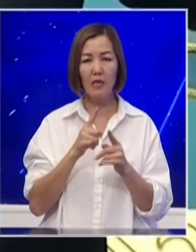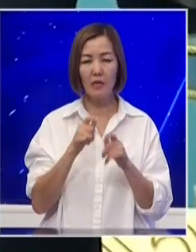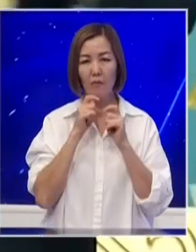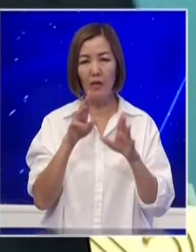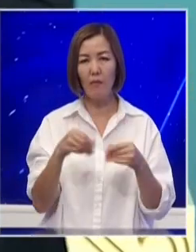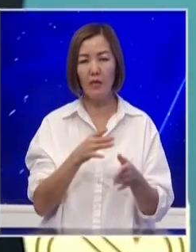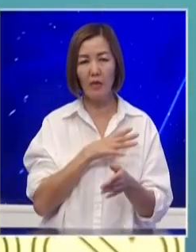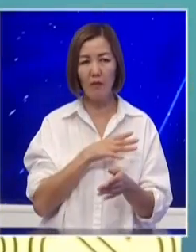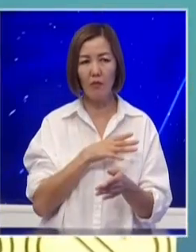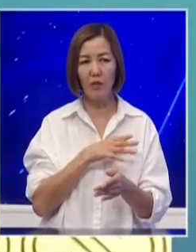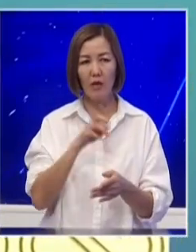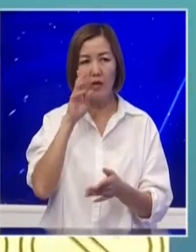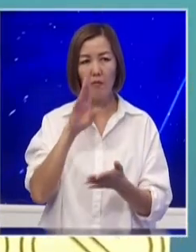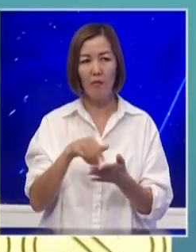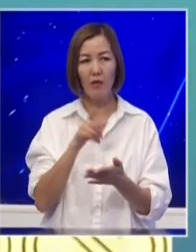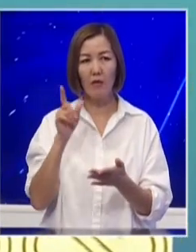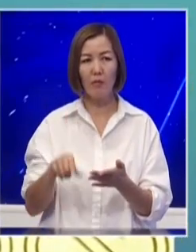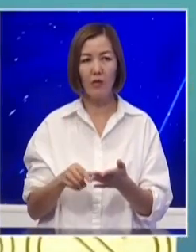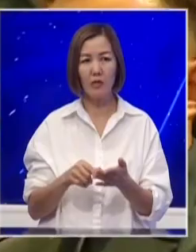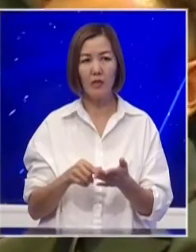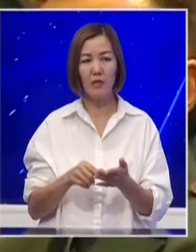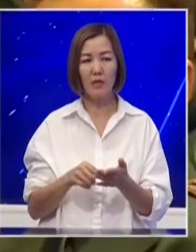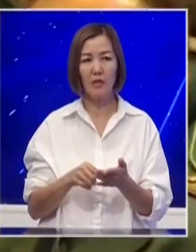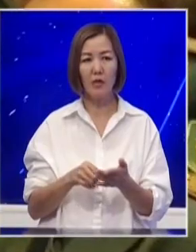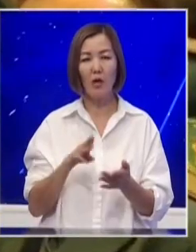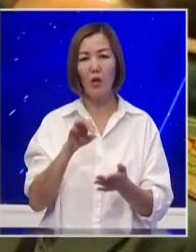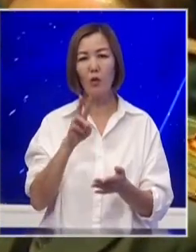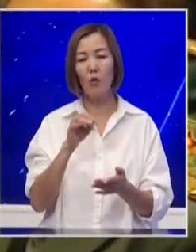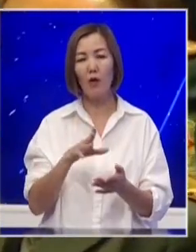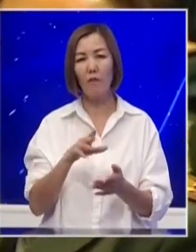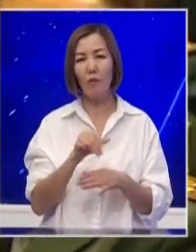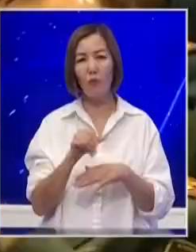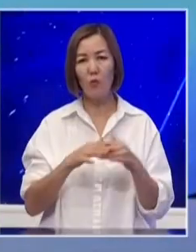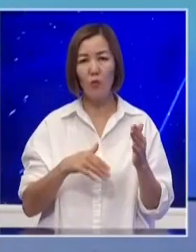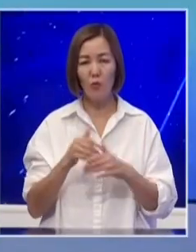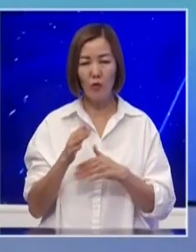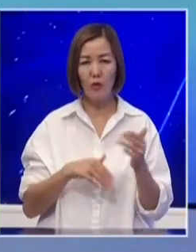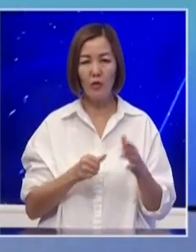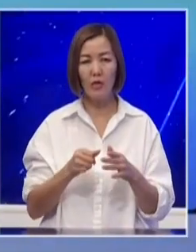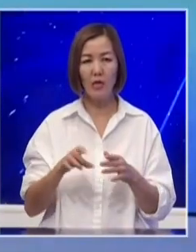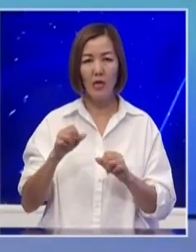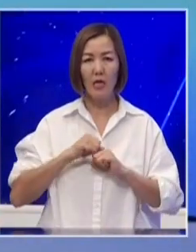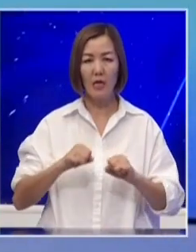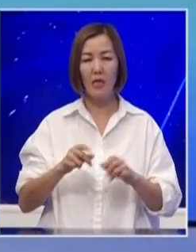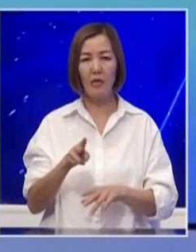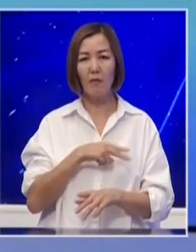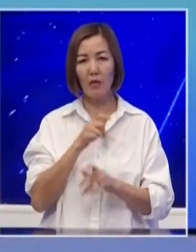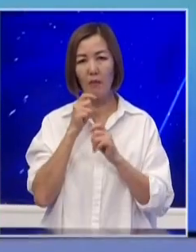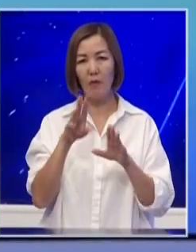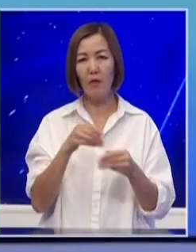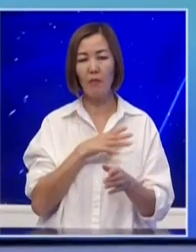марапатқа ие болды. Мемлекет басшысы жоғарғы қолбасшы Қасым Жомарт Тоқаевтың қолынан жауынгерлік ерлігі үшін медалімен